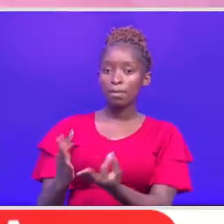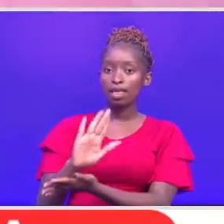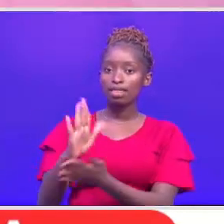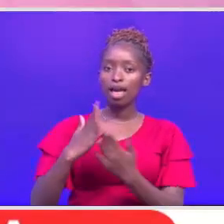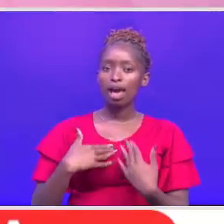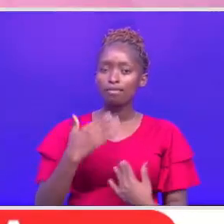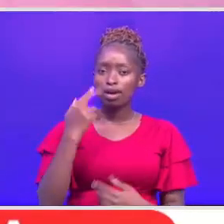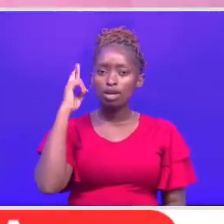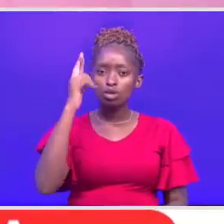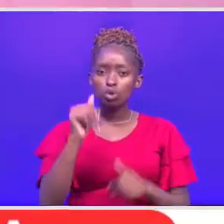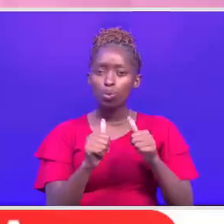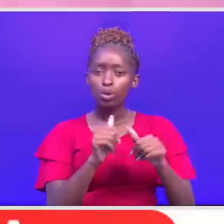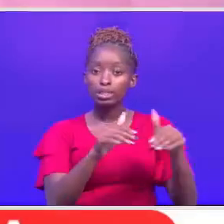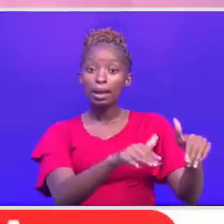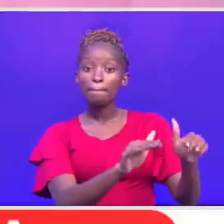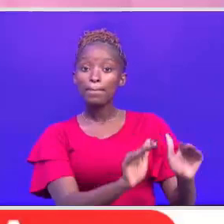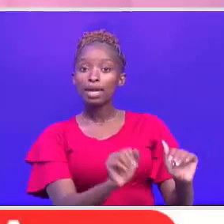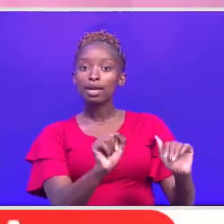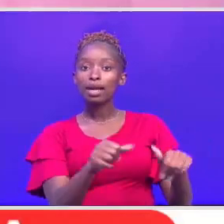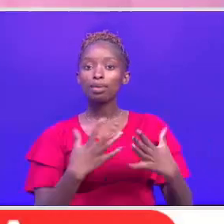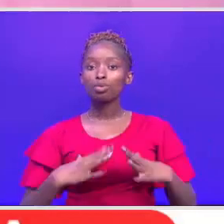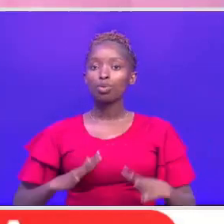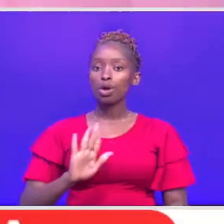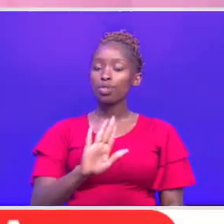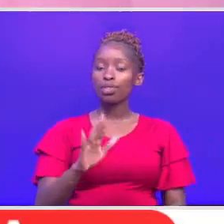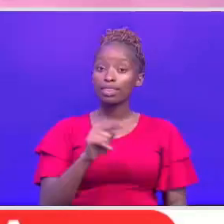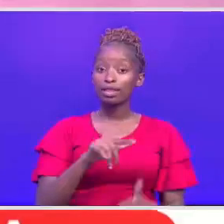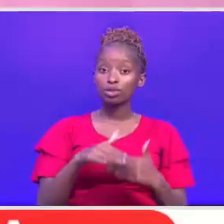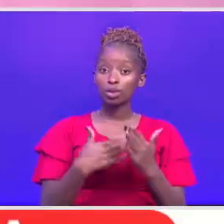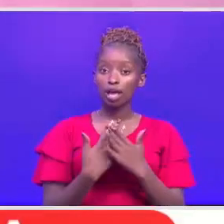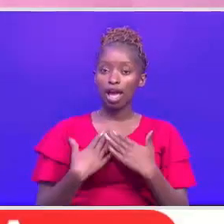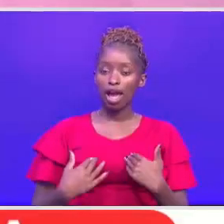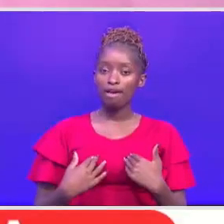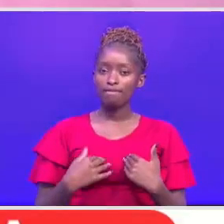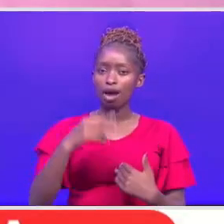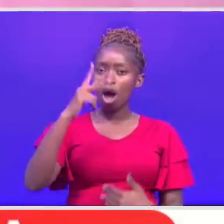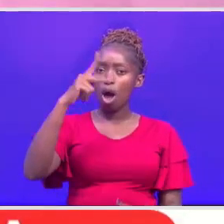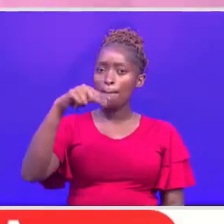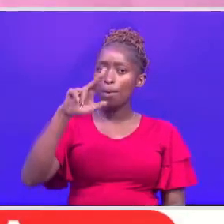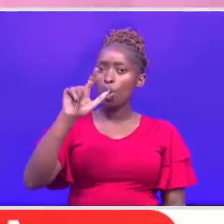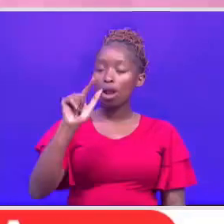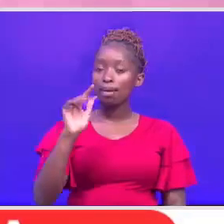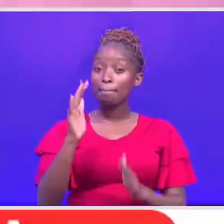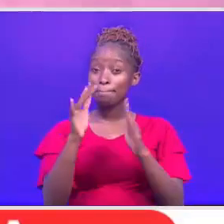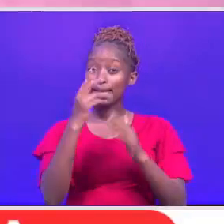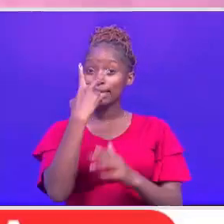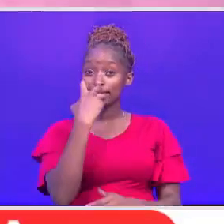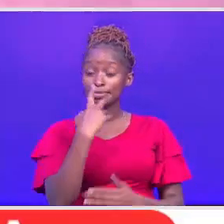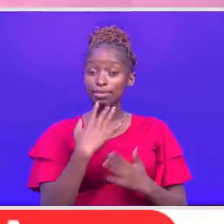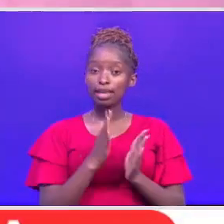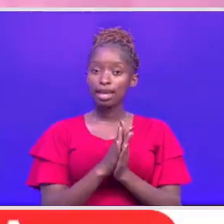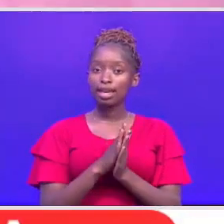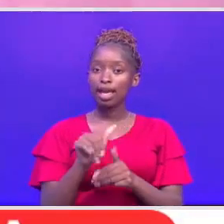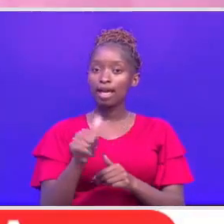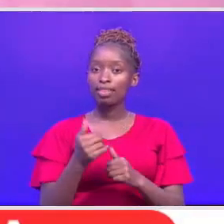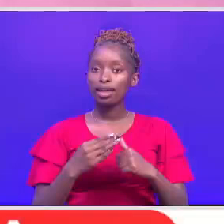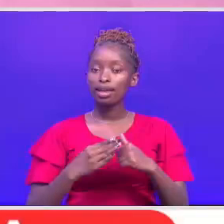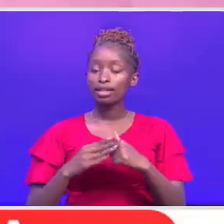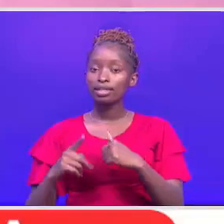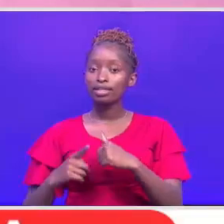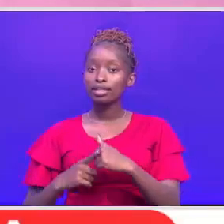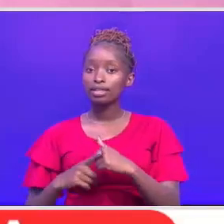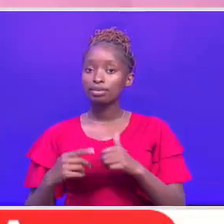Miili hii imeachiliwa kwa familia huku mshukiwa mkuu Paul Mackenzie na wenzake 98 wakiwa wanazuiliwa